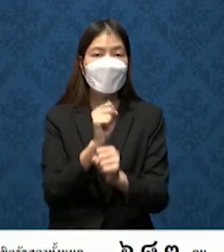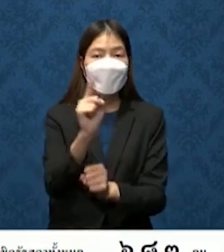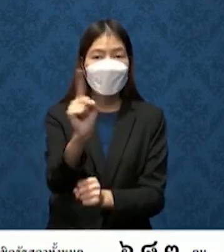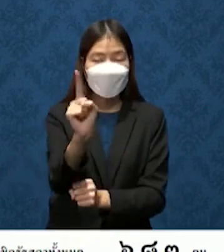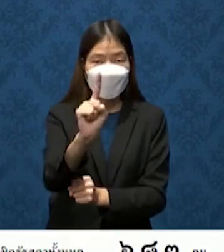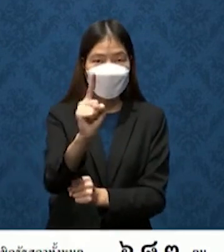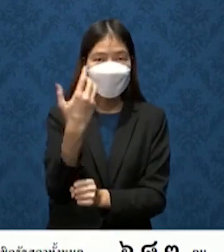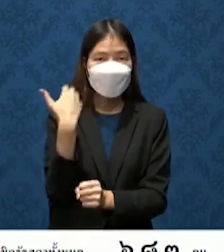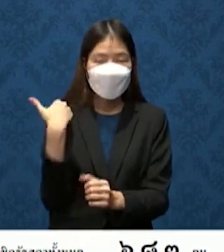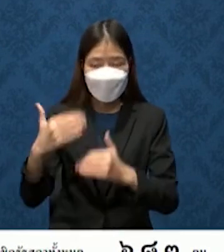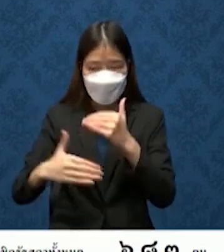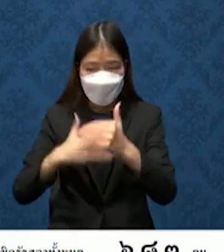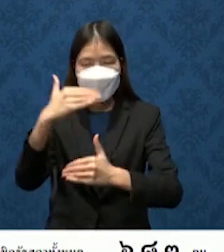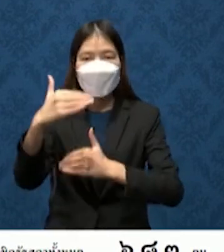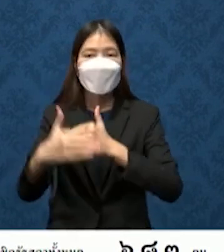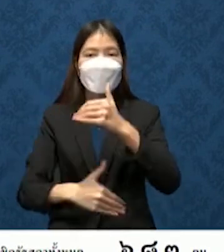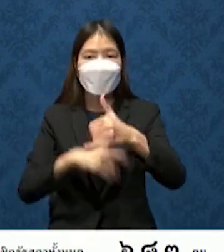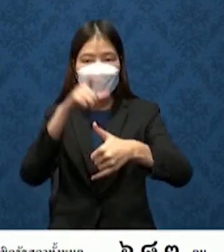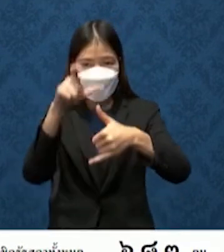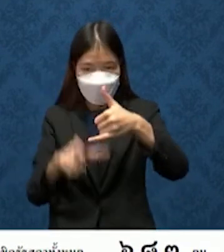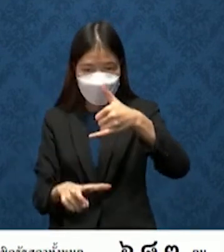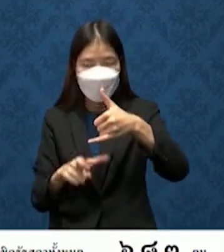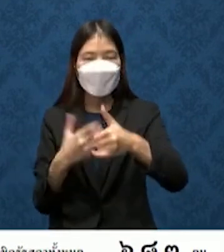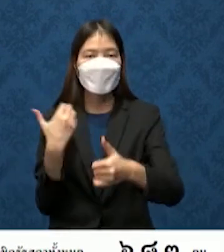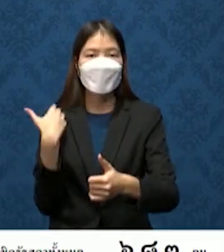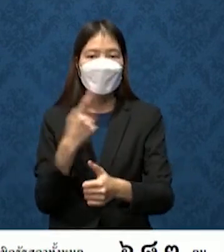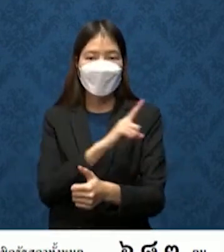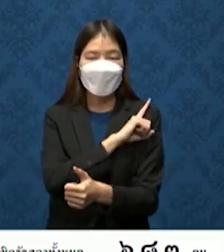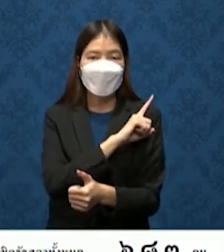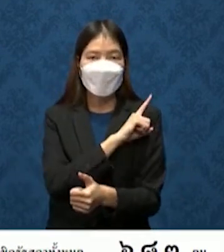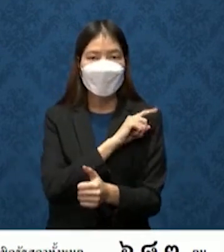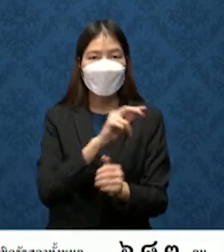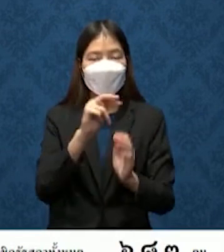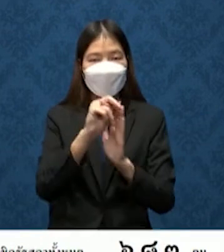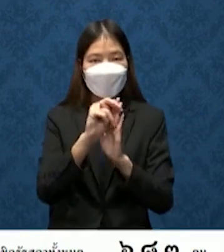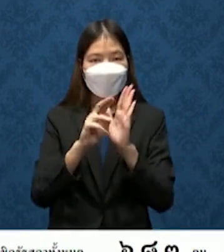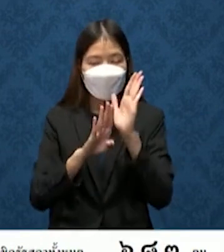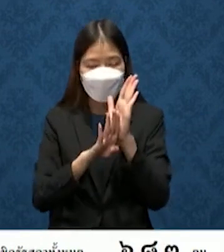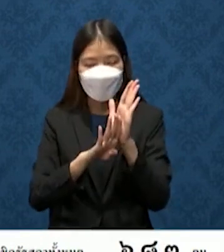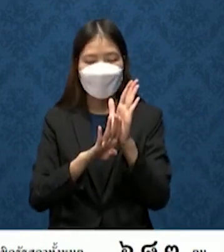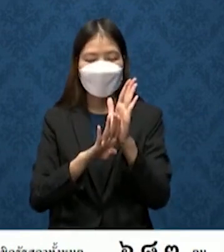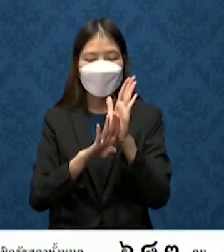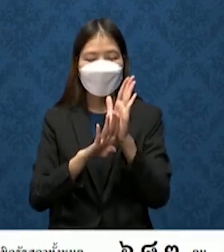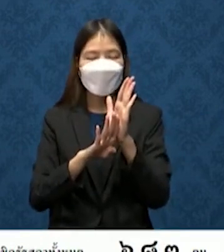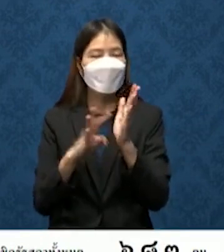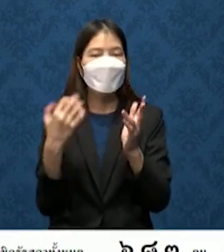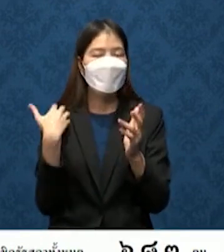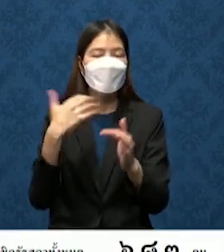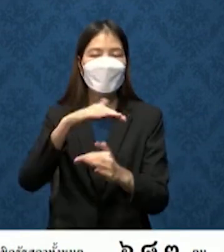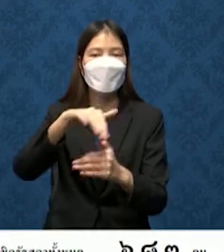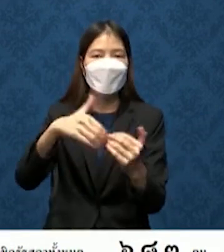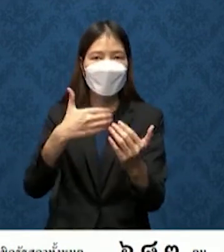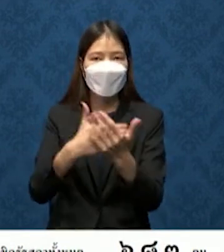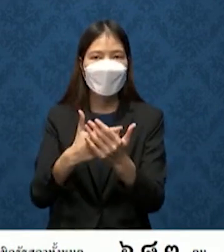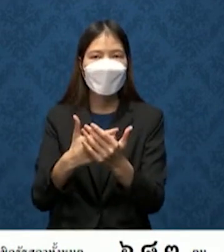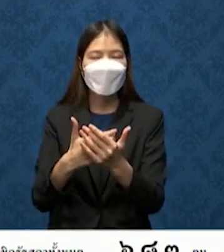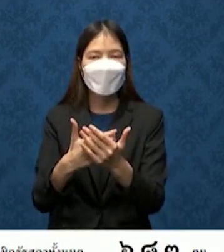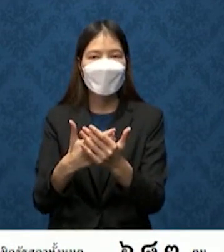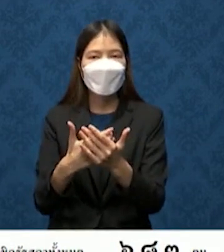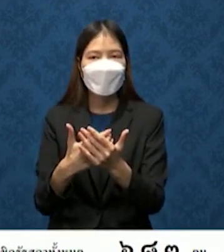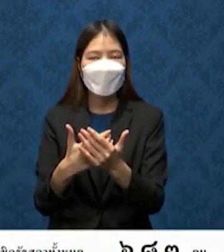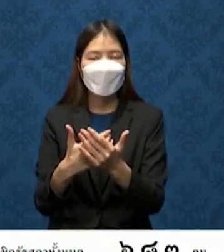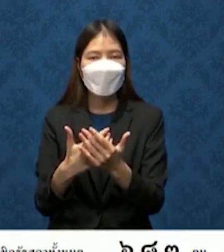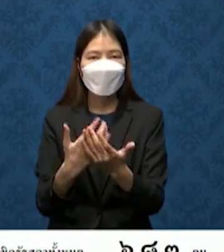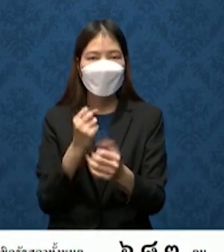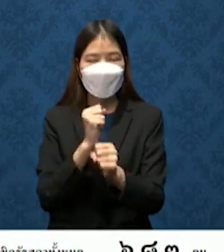ปหารงานบุคคลก็ไปเป็นหน้าที่ของขนับการณโยบายและสาวัธหัสุดทแทั้งสิ้นจรงควรอย่าง